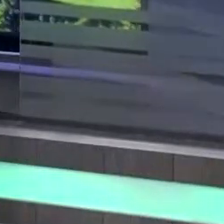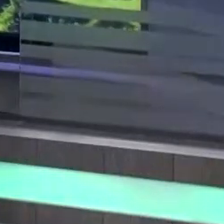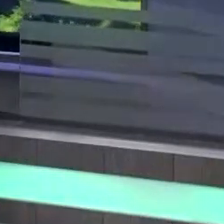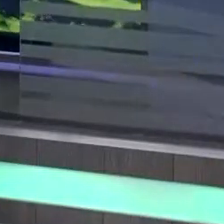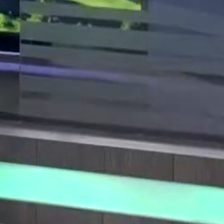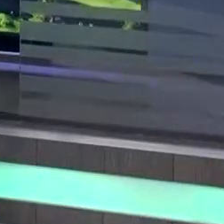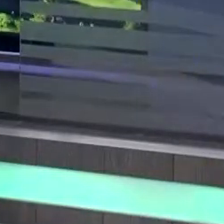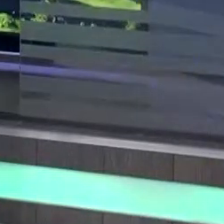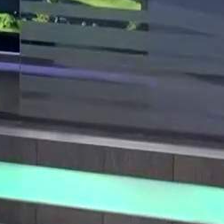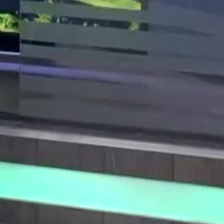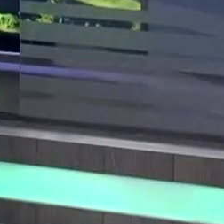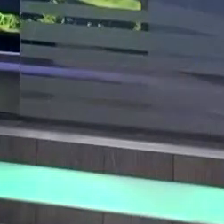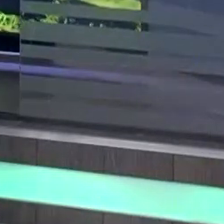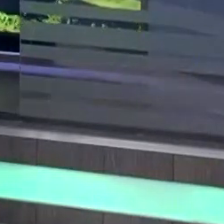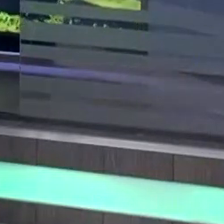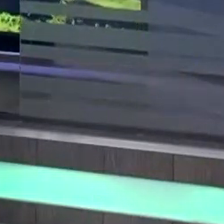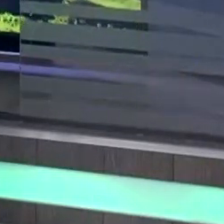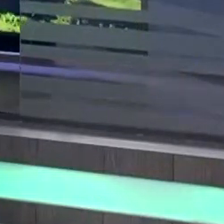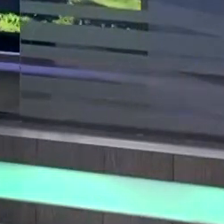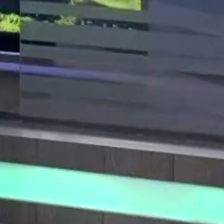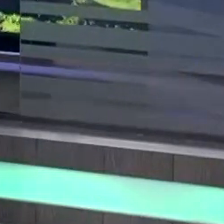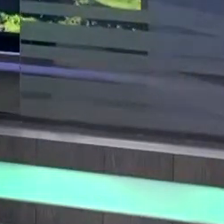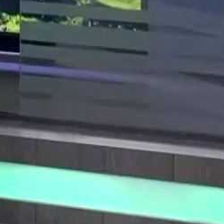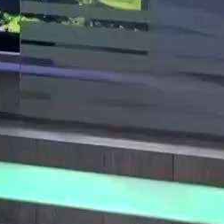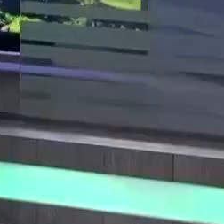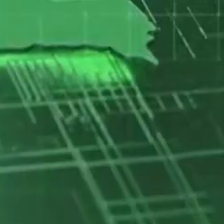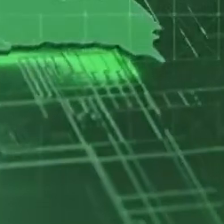А мы продолжаем информационный час на телеканале «Алматы». Смотрите далее в выпуске.